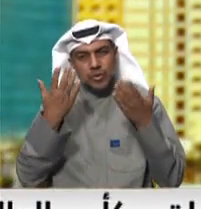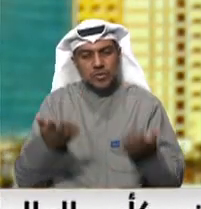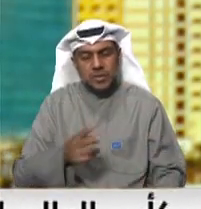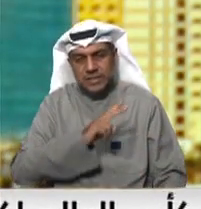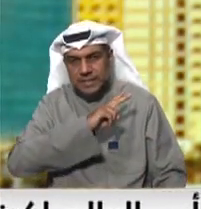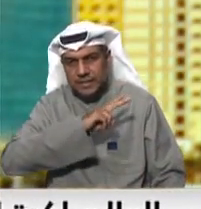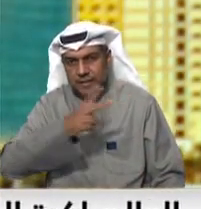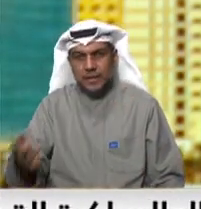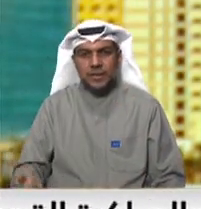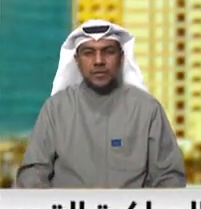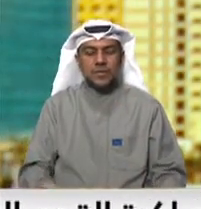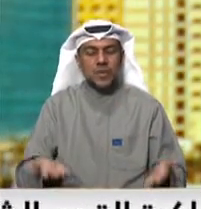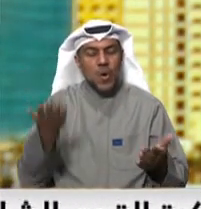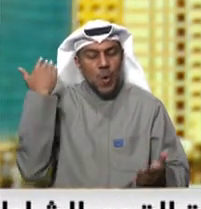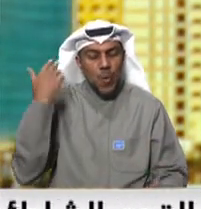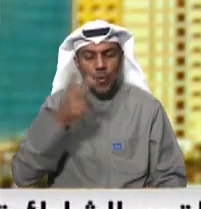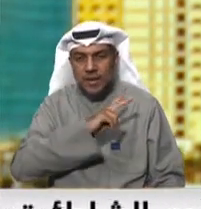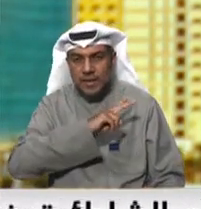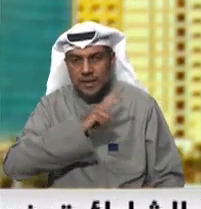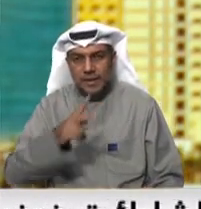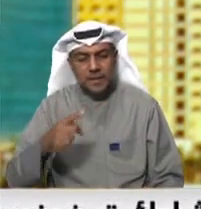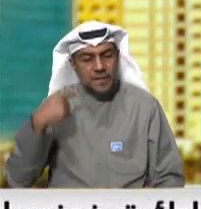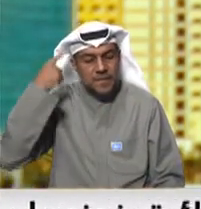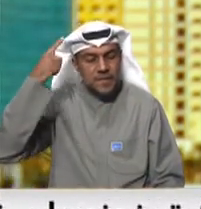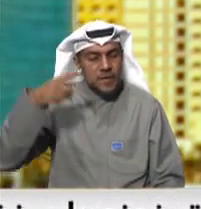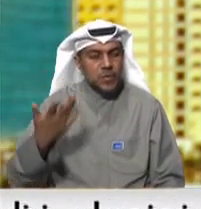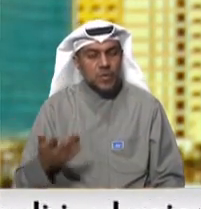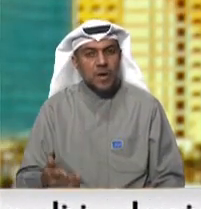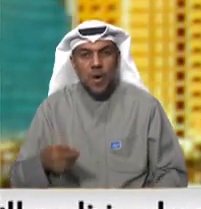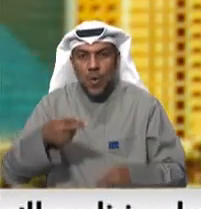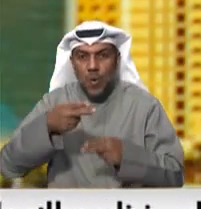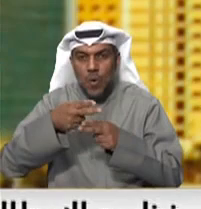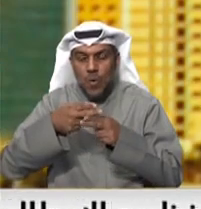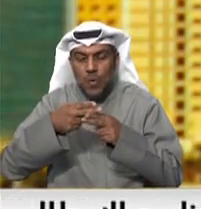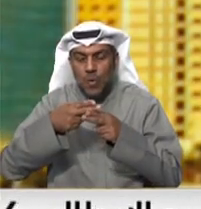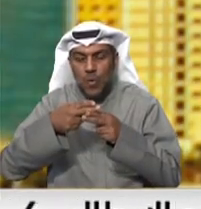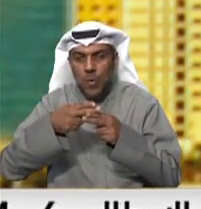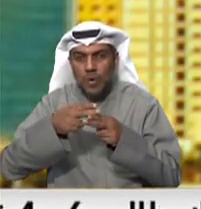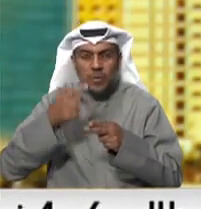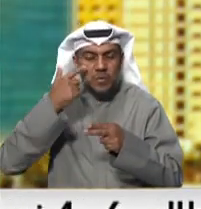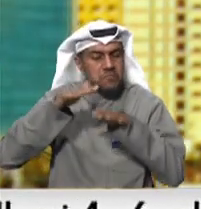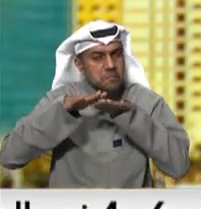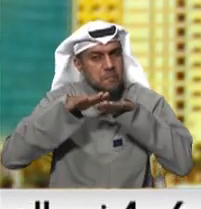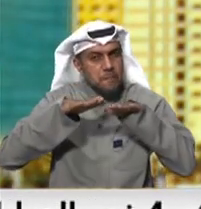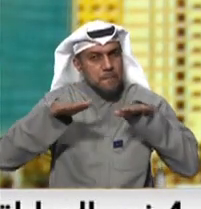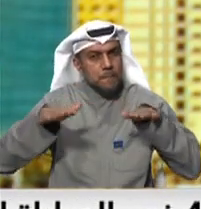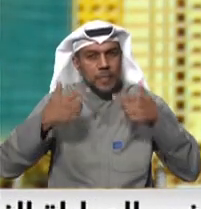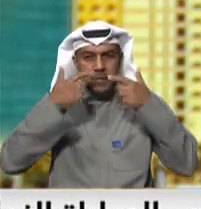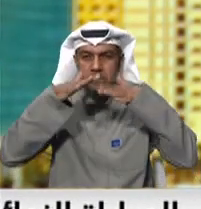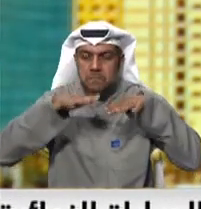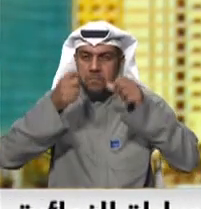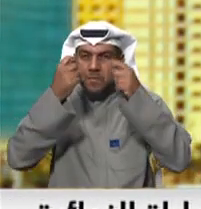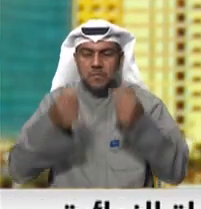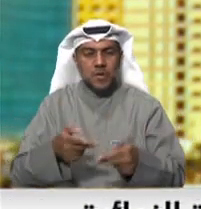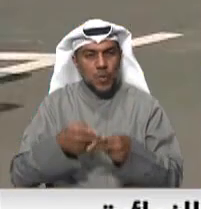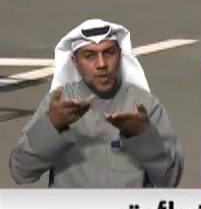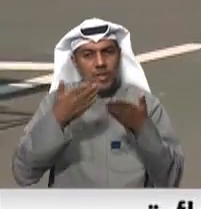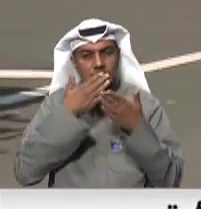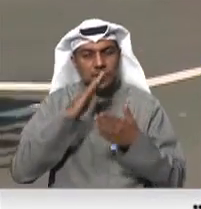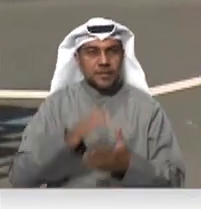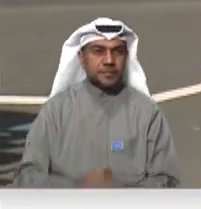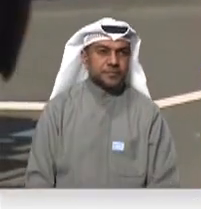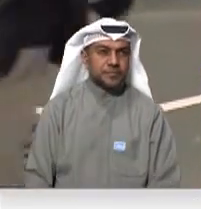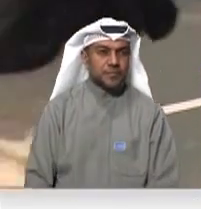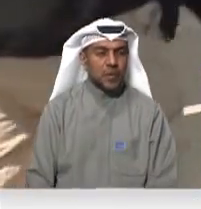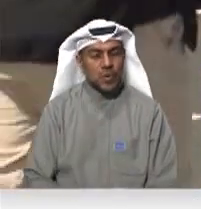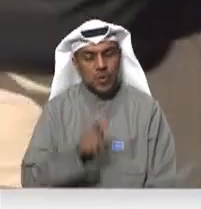العامة التي تم تحقيقها والتي ساهمت في جعل البلاد واحة للاستقرار والأمن. لا شك